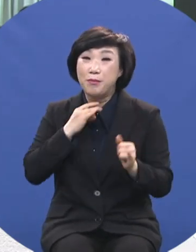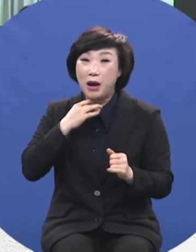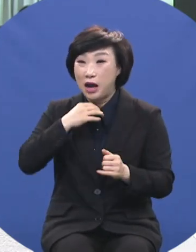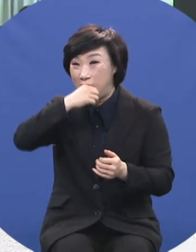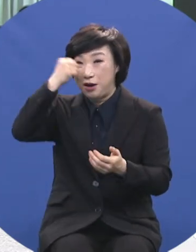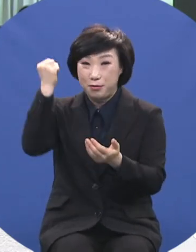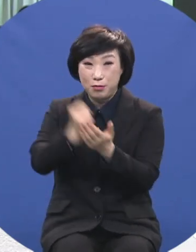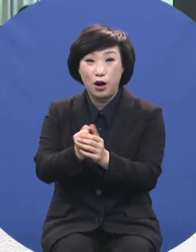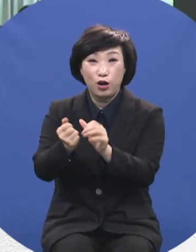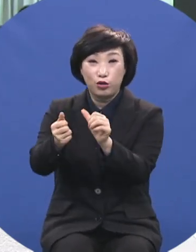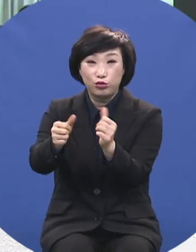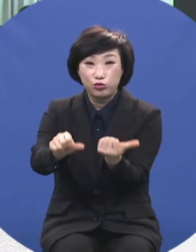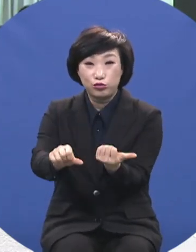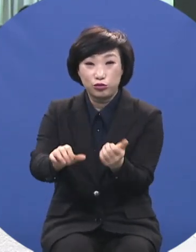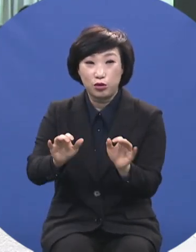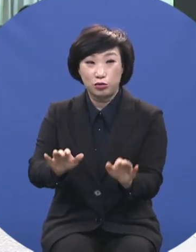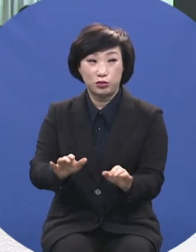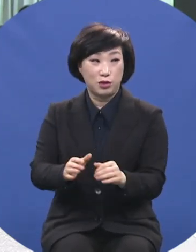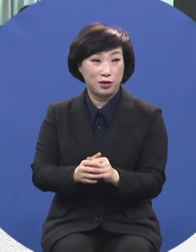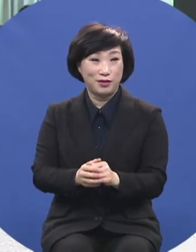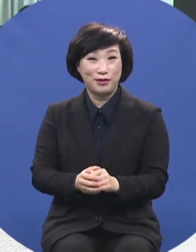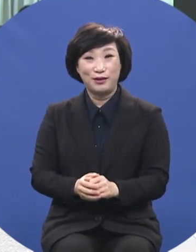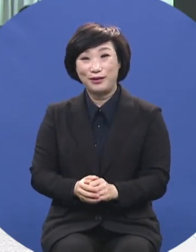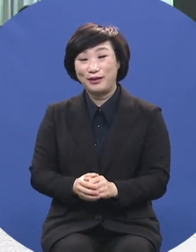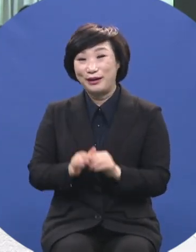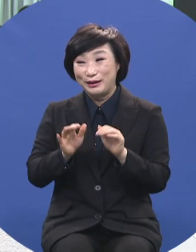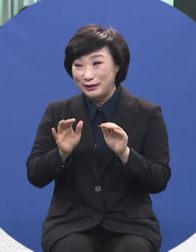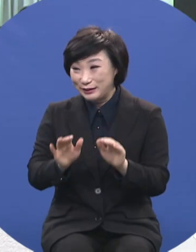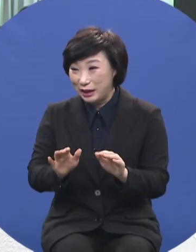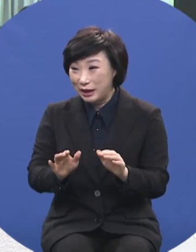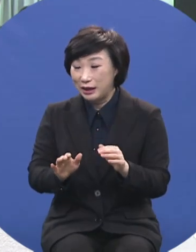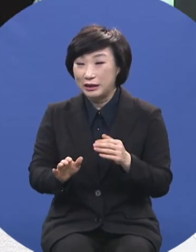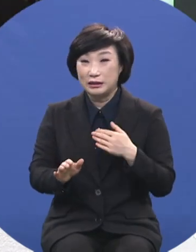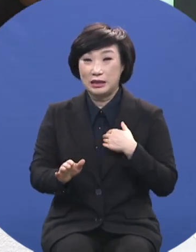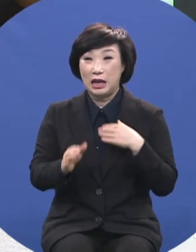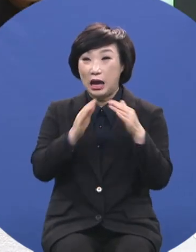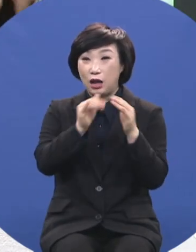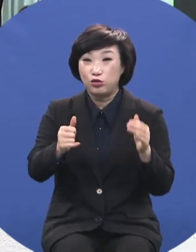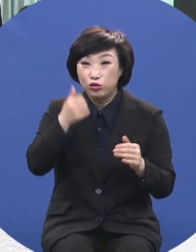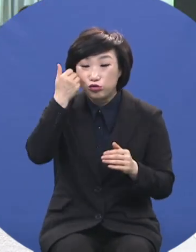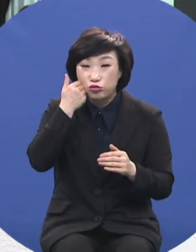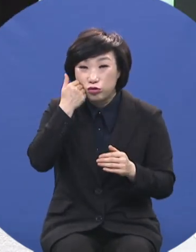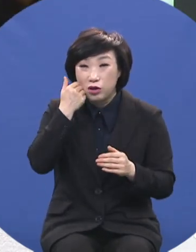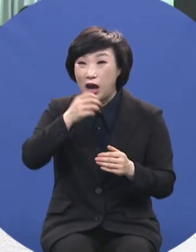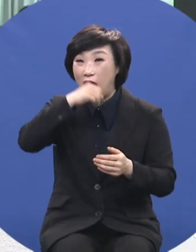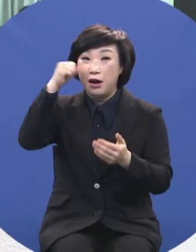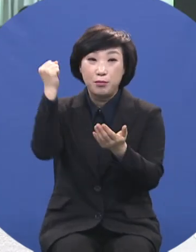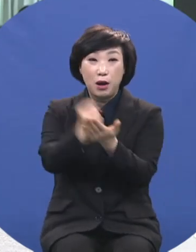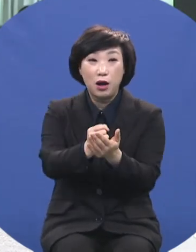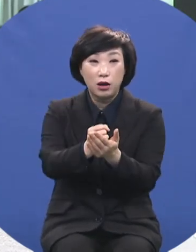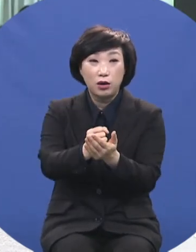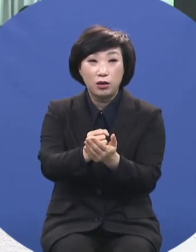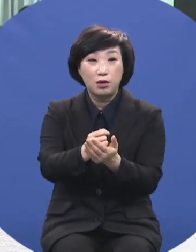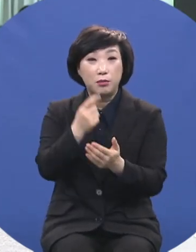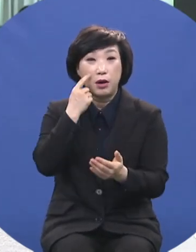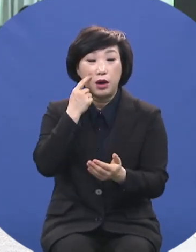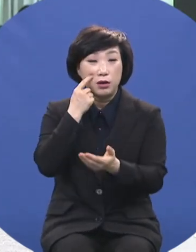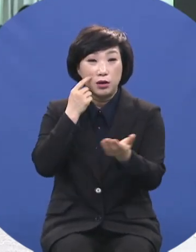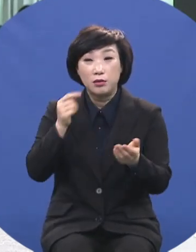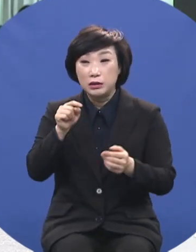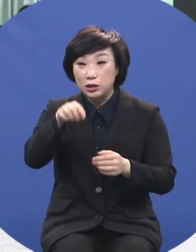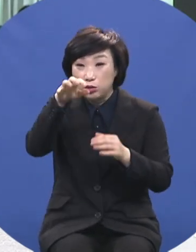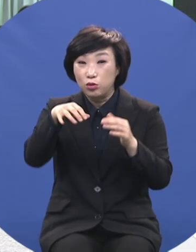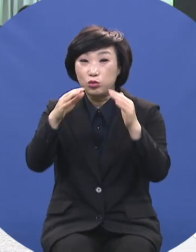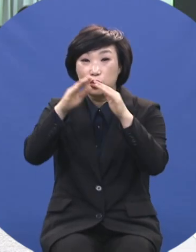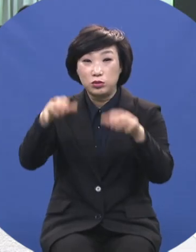박아 죽이는데 내 가족 누가 십자가에 못 박혀 죽였다 해봐. 그 동네에서